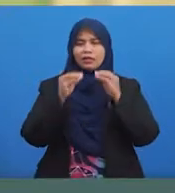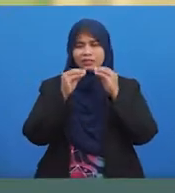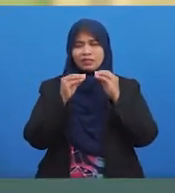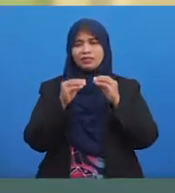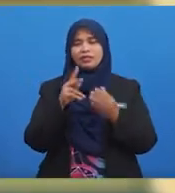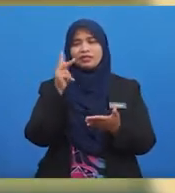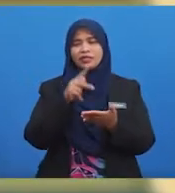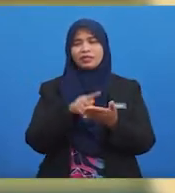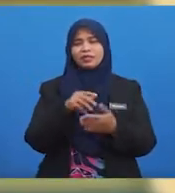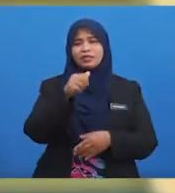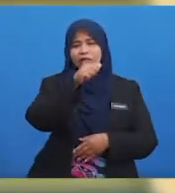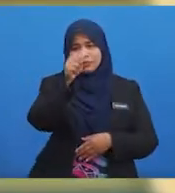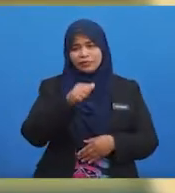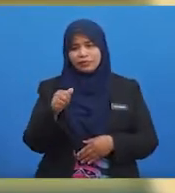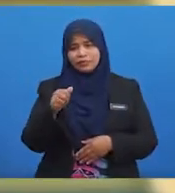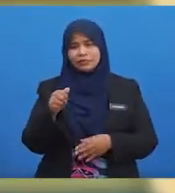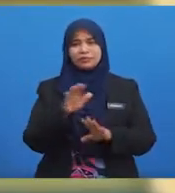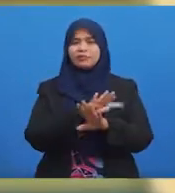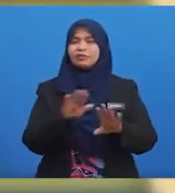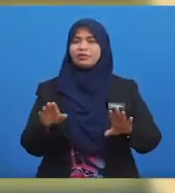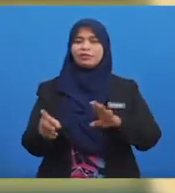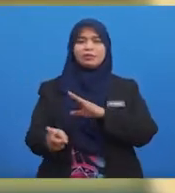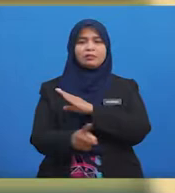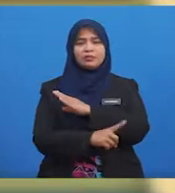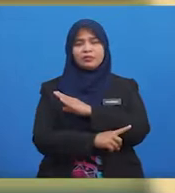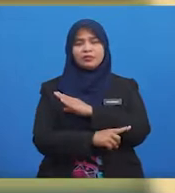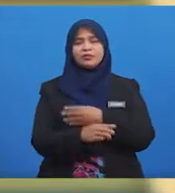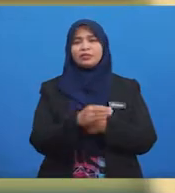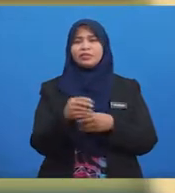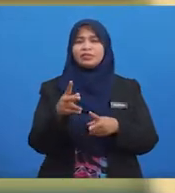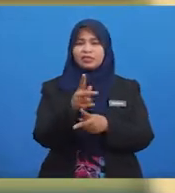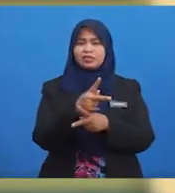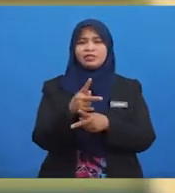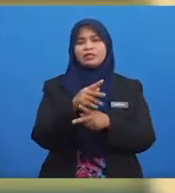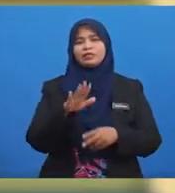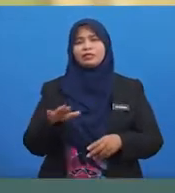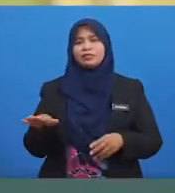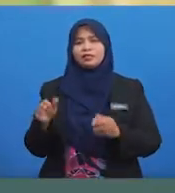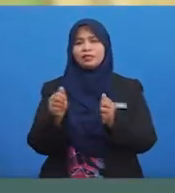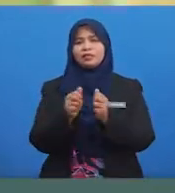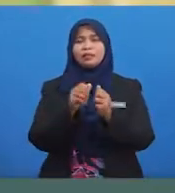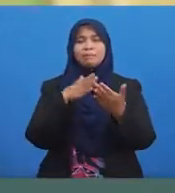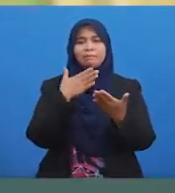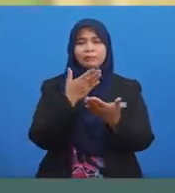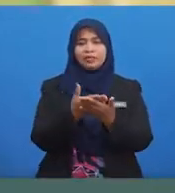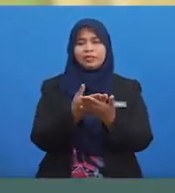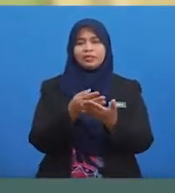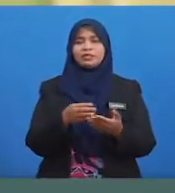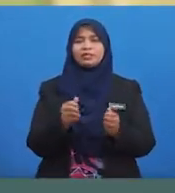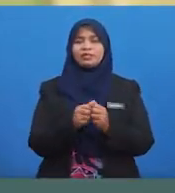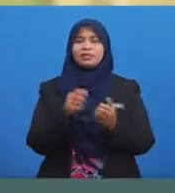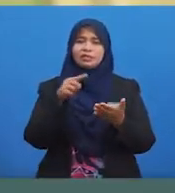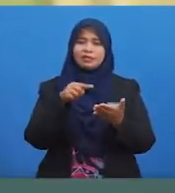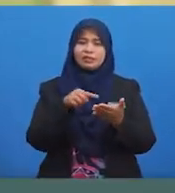huruf tidak memukul dan menjaga Adik dengan baik dengan ini kita